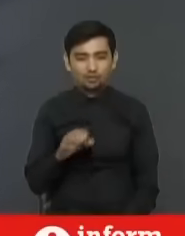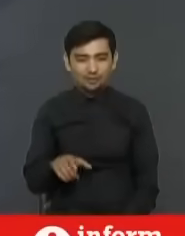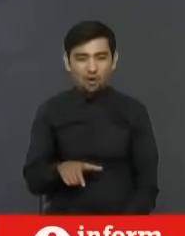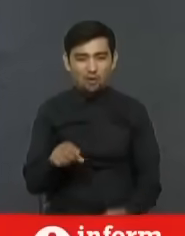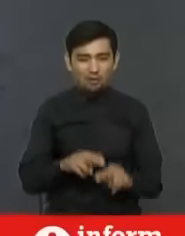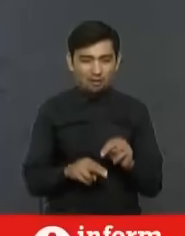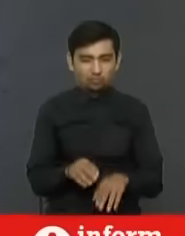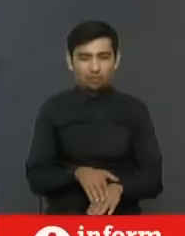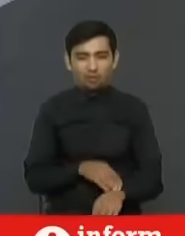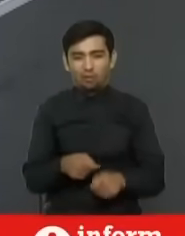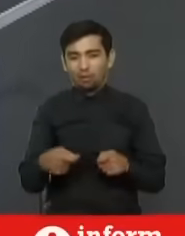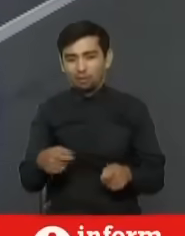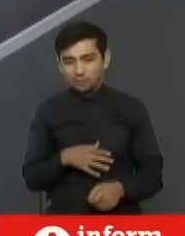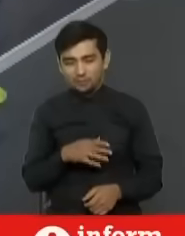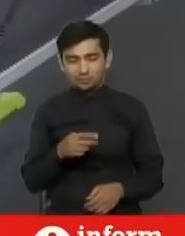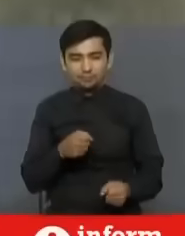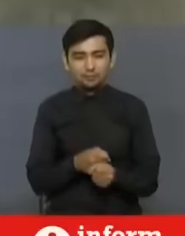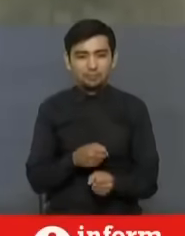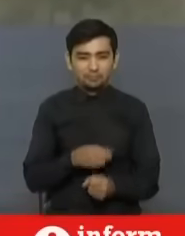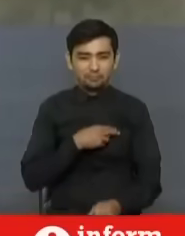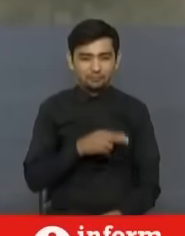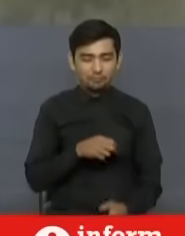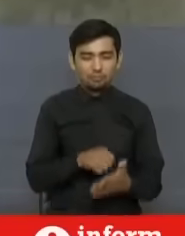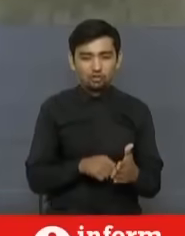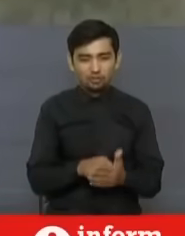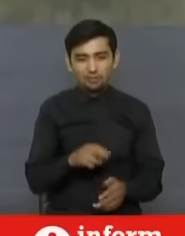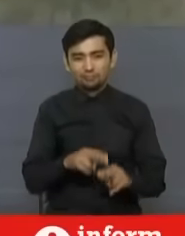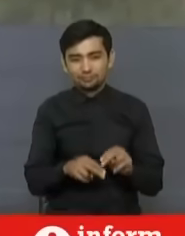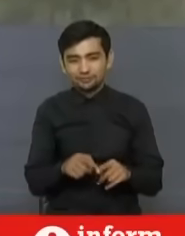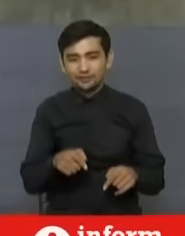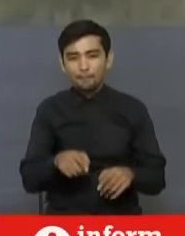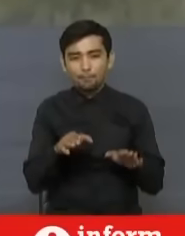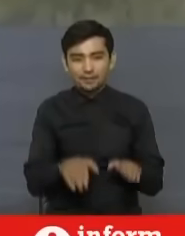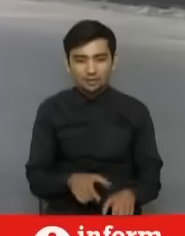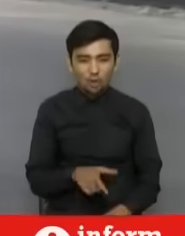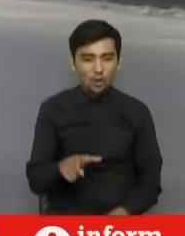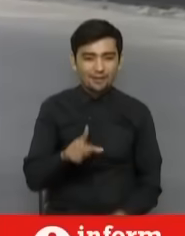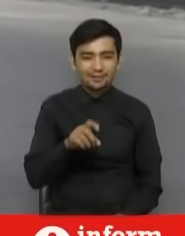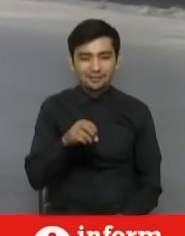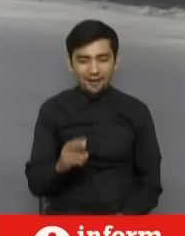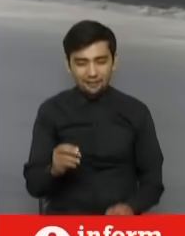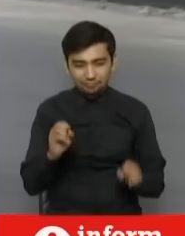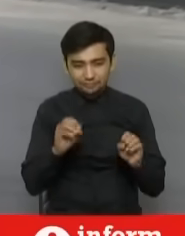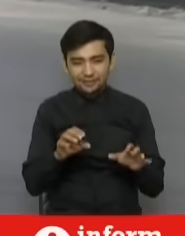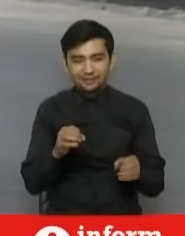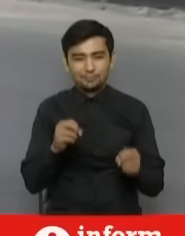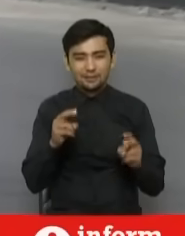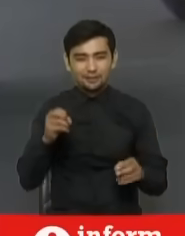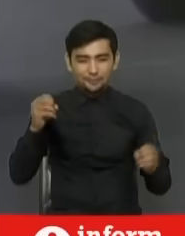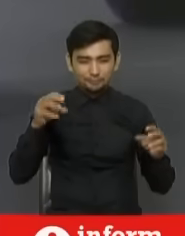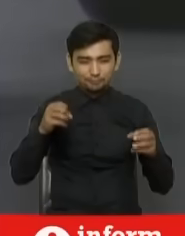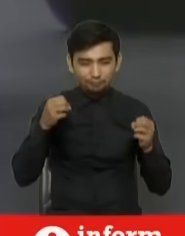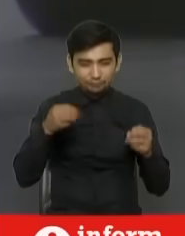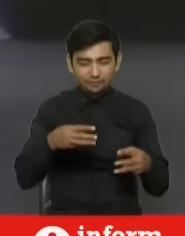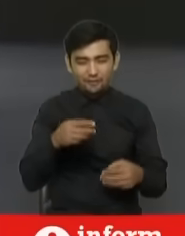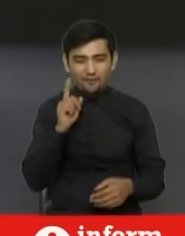ұзаққа созылуы кісі өліміне әкеп соғып жатқанын айтты. Себебі құрылыс аумақтарында жол белгілері мен ақпараттық қалқандар, уақытша жол